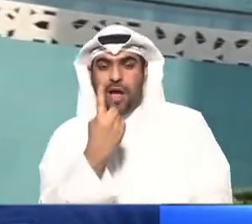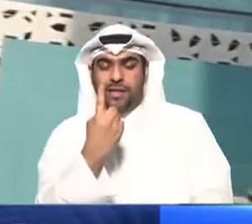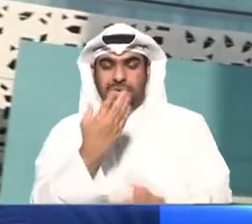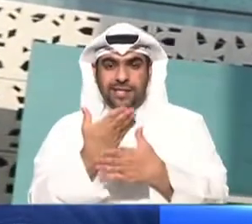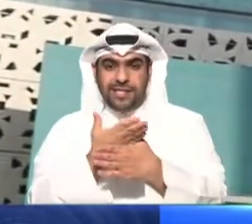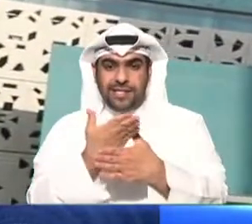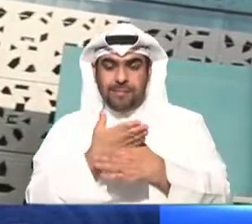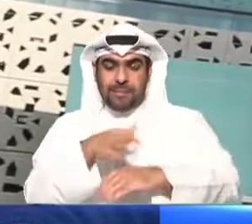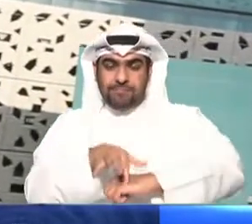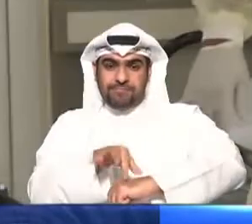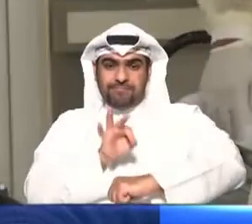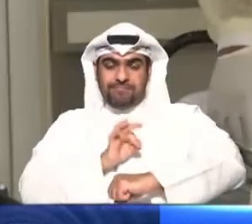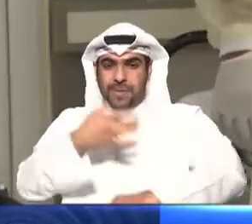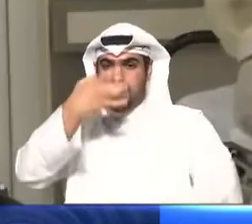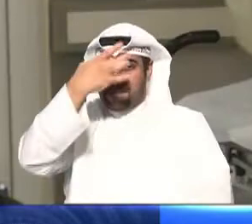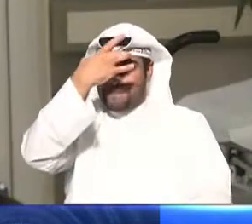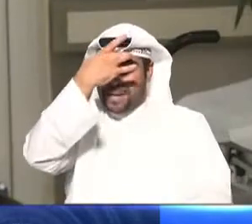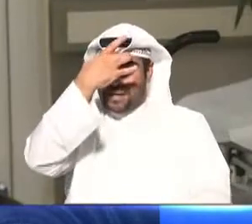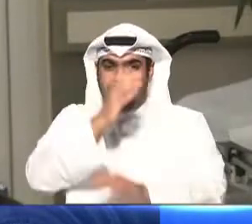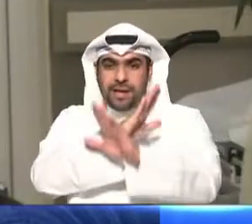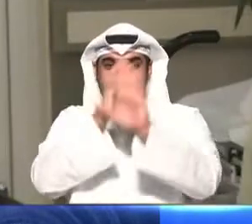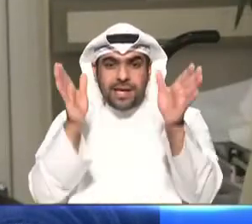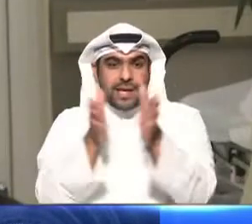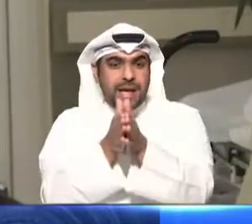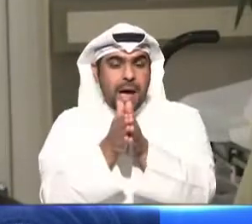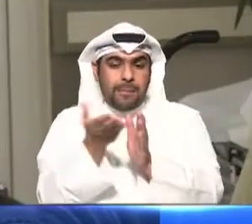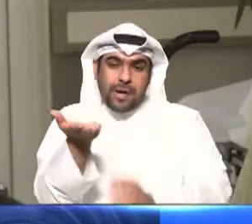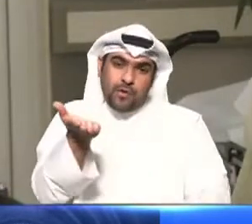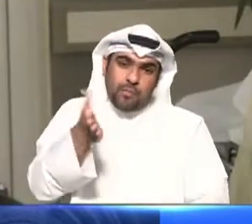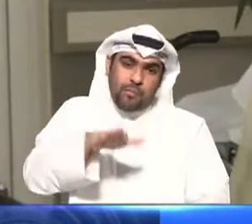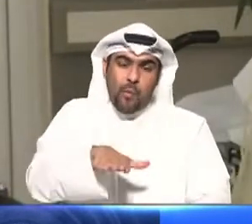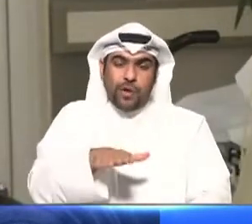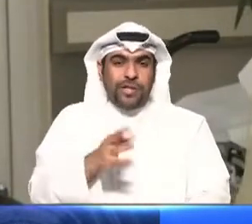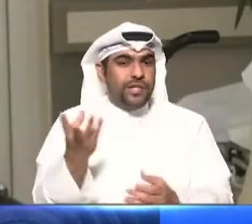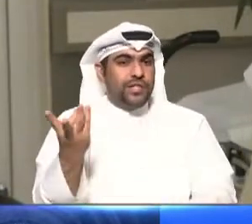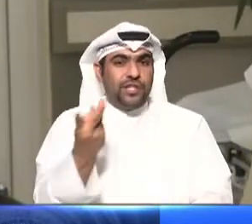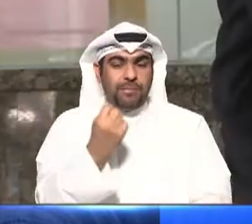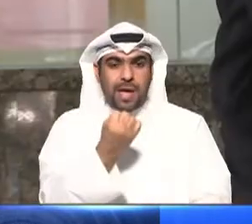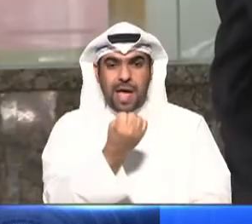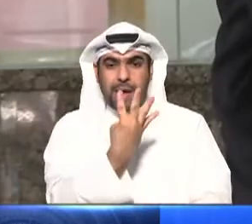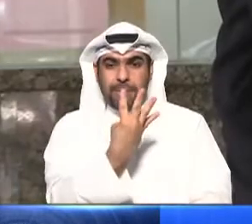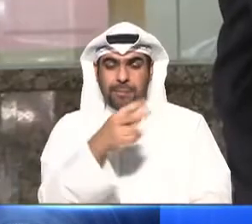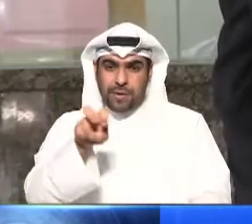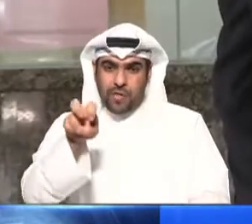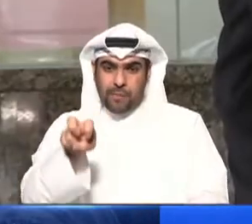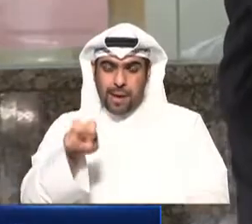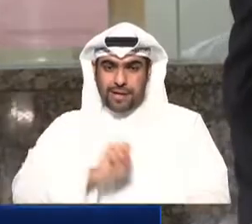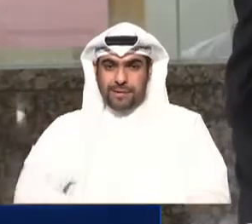بالمرض، ليصبح مجموع الحالات الوفاة المسجلة حتى اليوم 408.